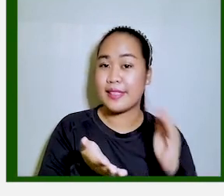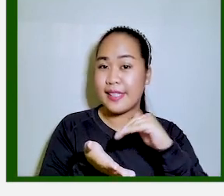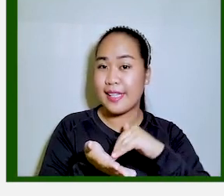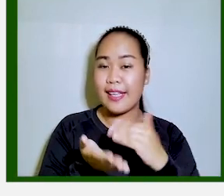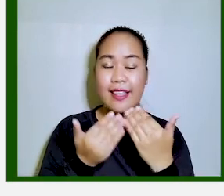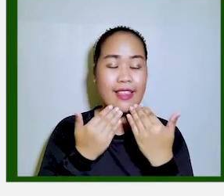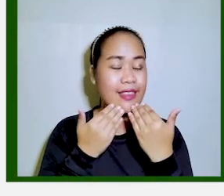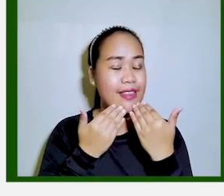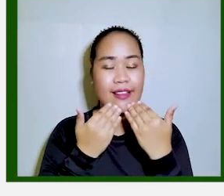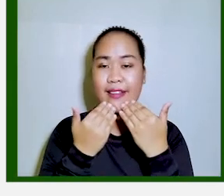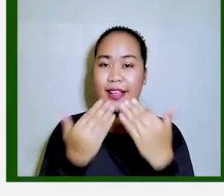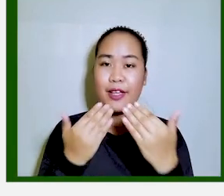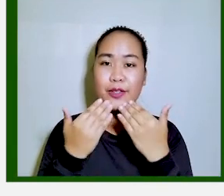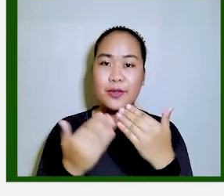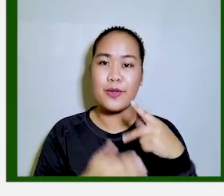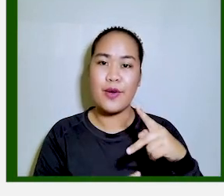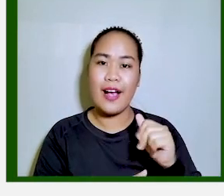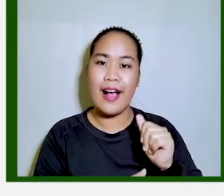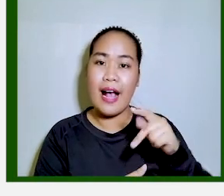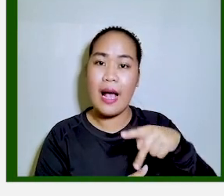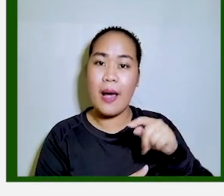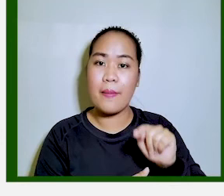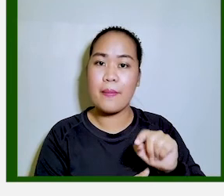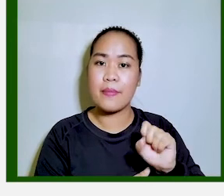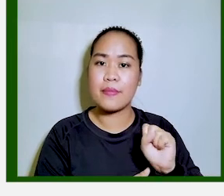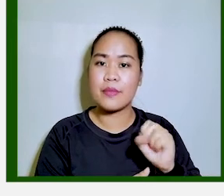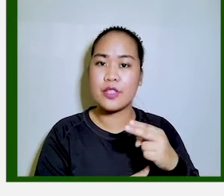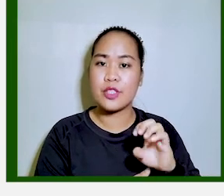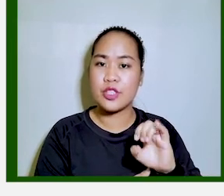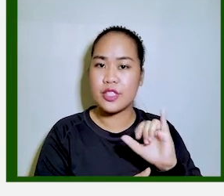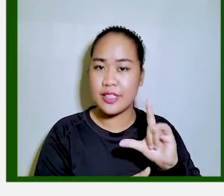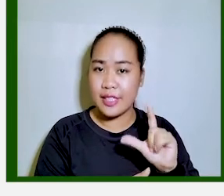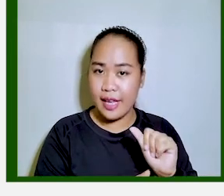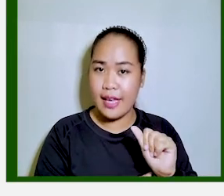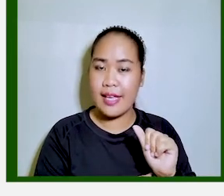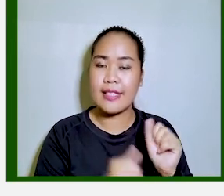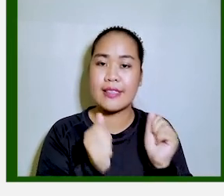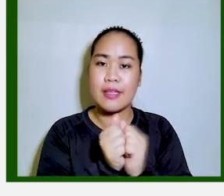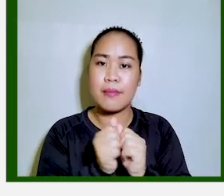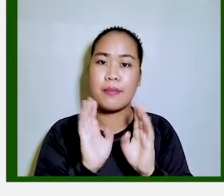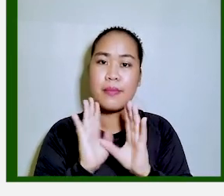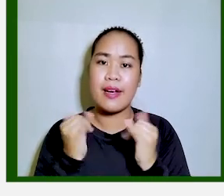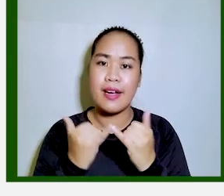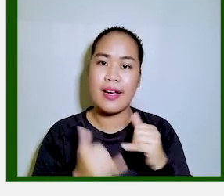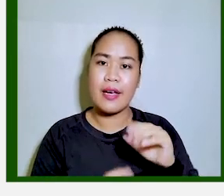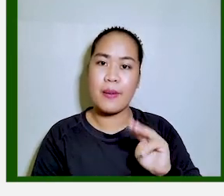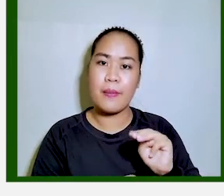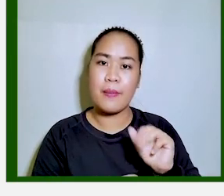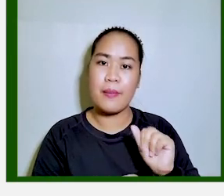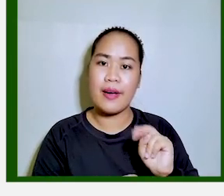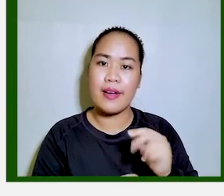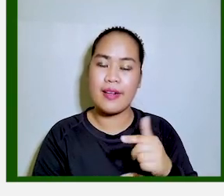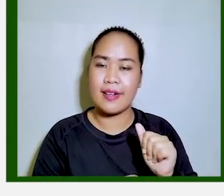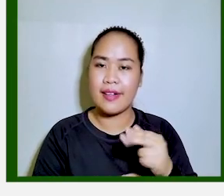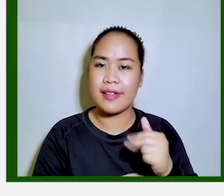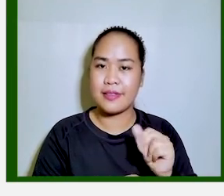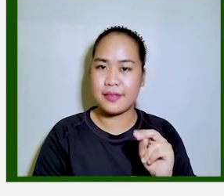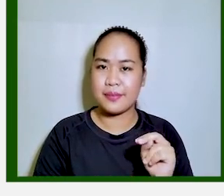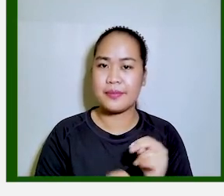aking pagpapasalamat kina Cap Sheila and of course the rest of Barangay Manggahan. And speaking of